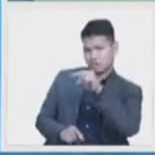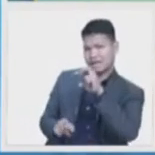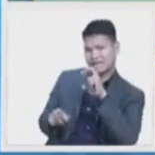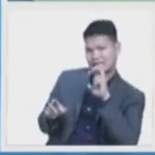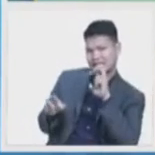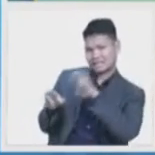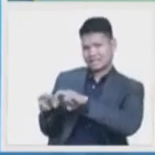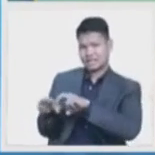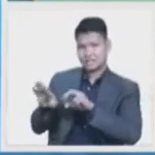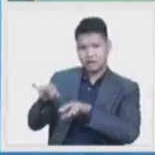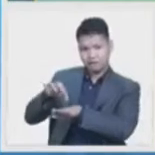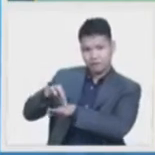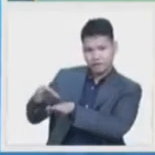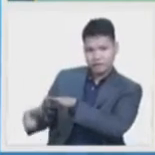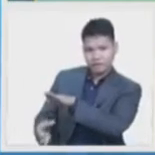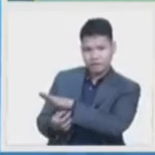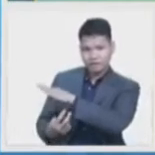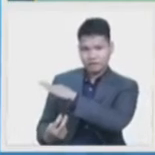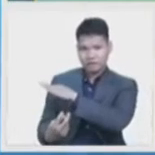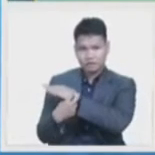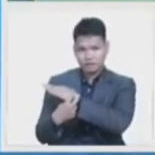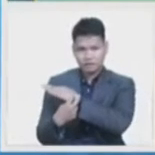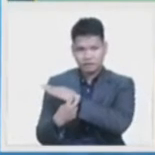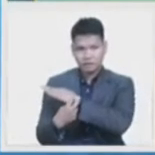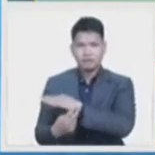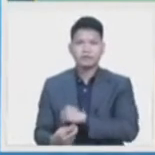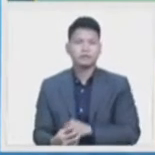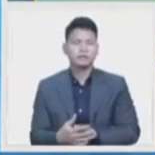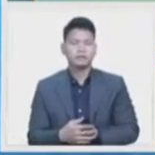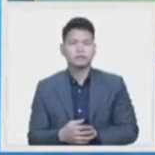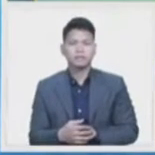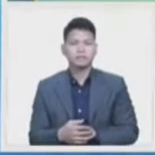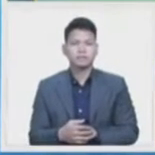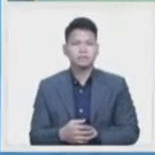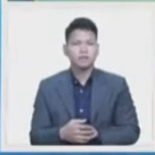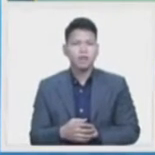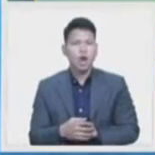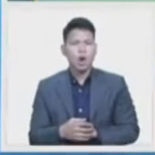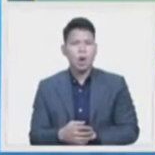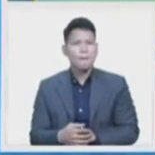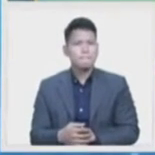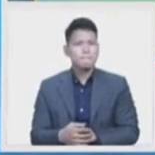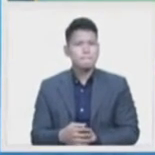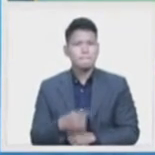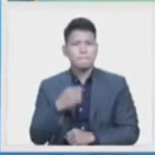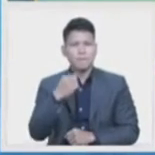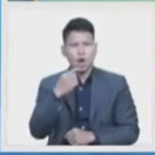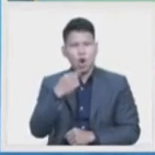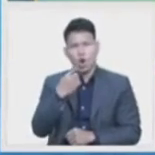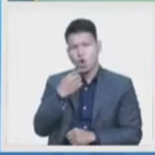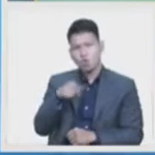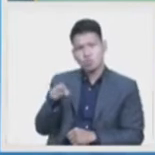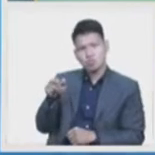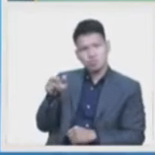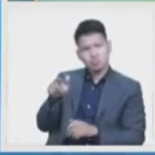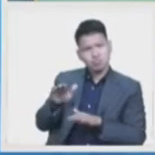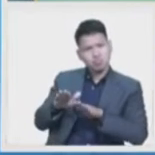iyang tikod. Kinsa man kining offspring